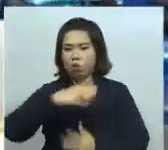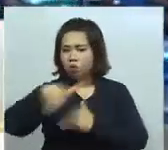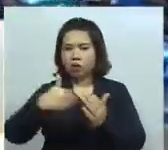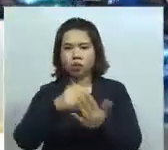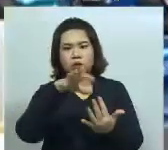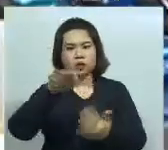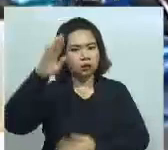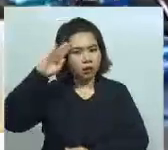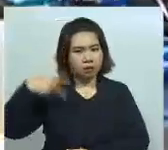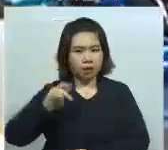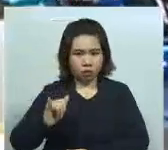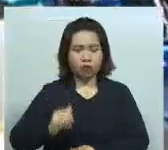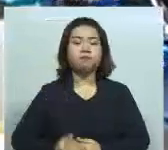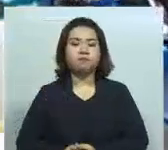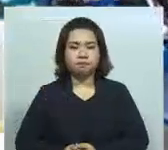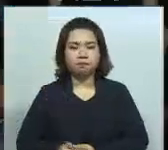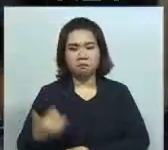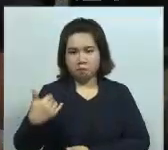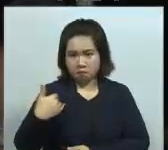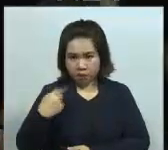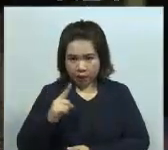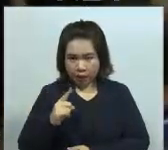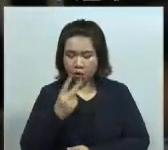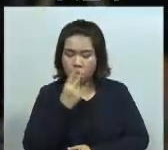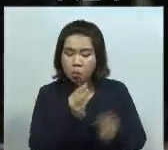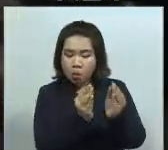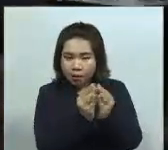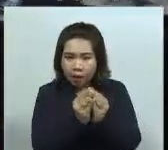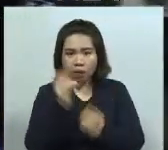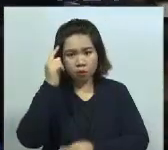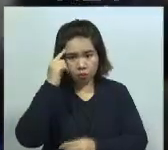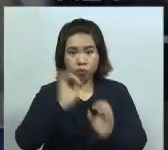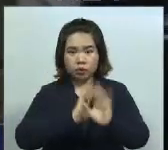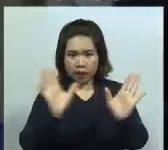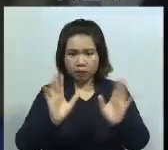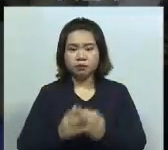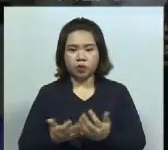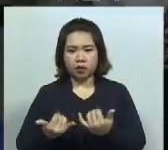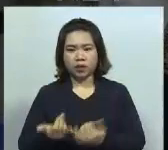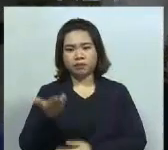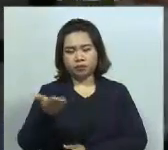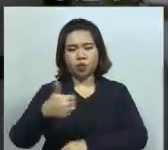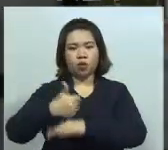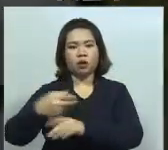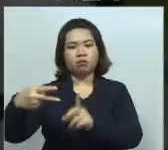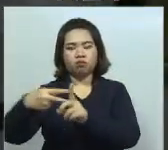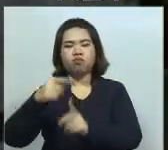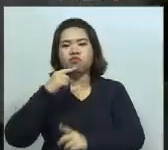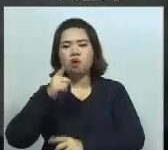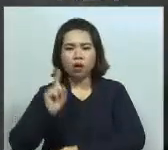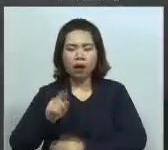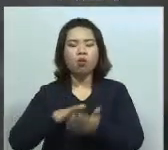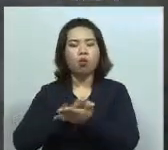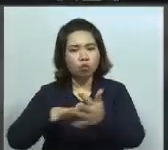ทุกคนค่ะและหลังจากที่มีความชัดเจนเรื่องผลคะแนนแล้วนะคะทางนายธนาธรก็ได้แถลงขอโทษประชาช